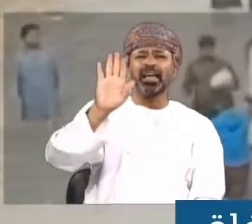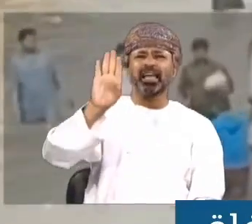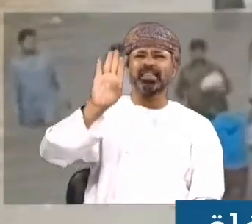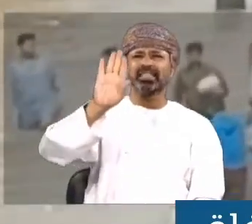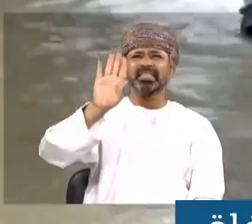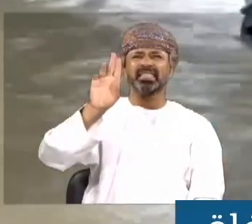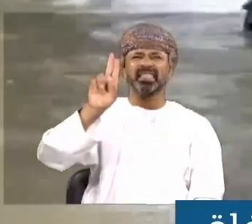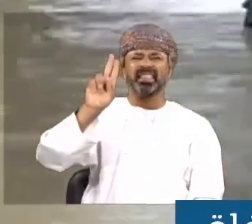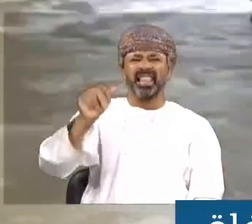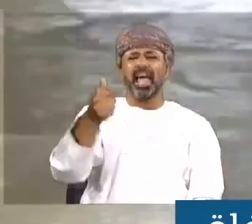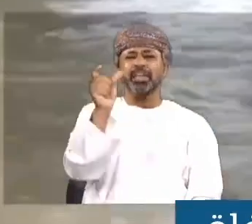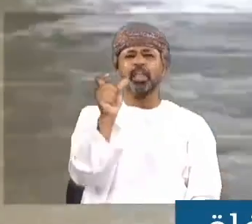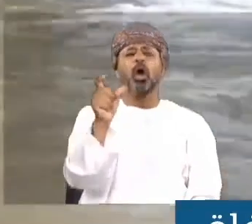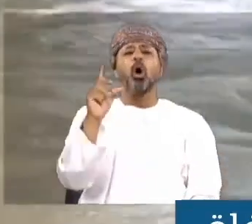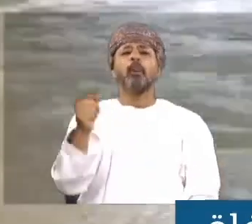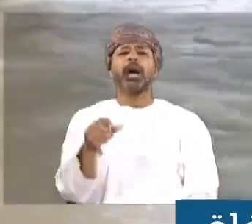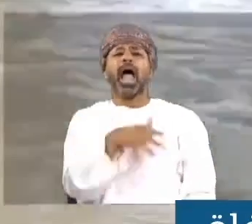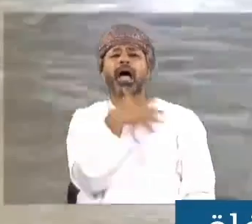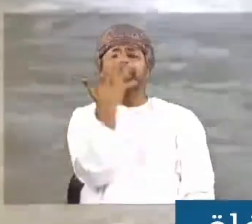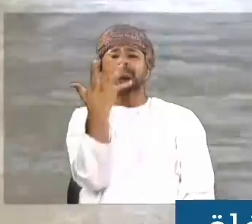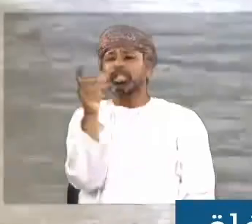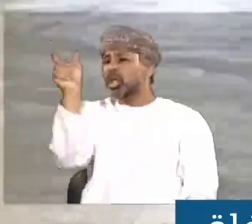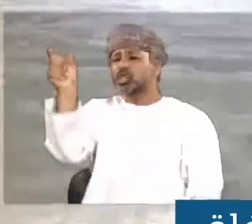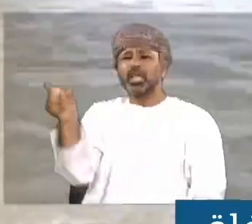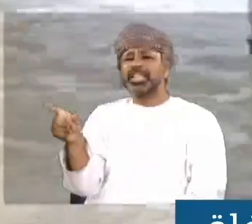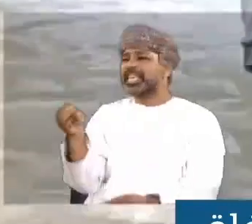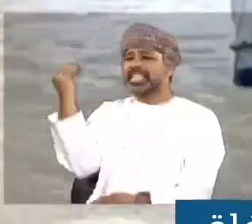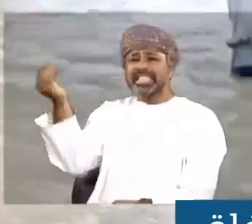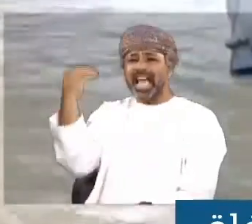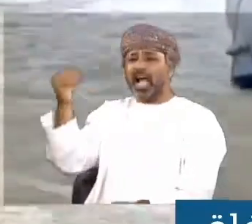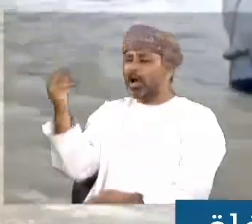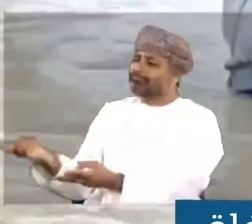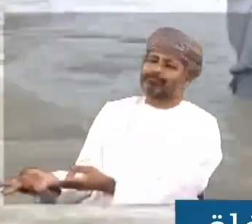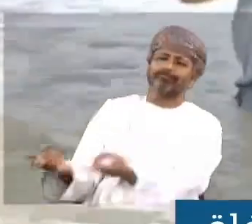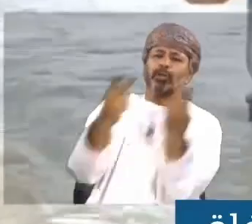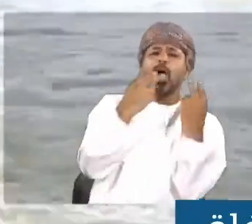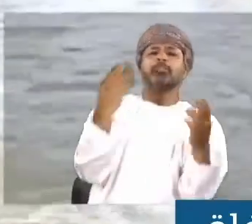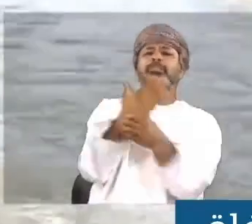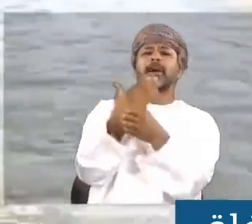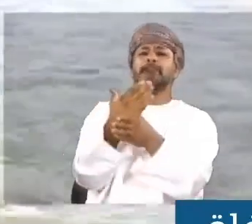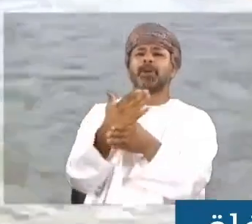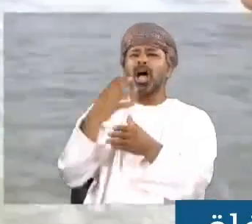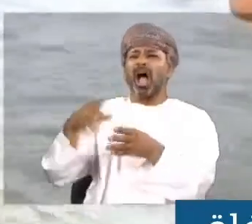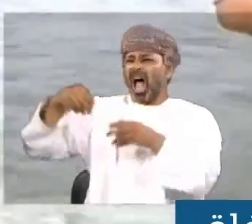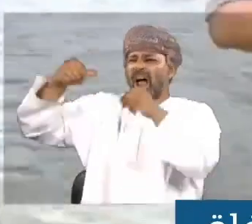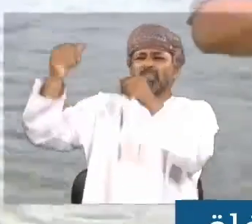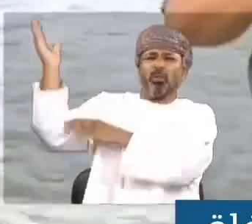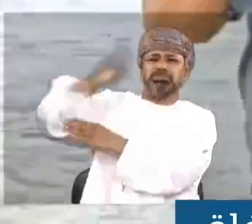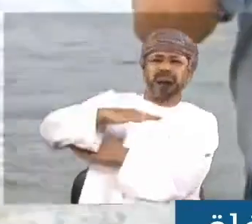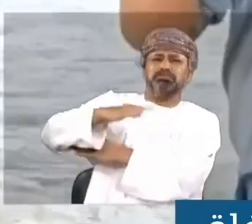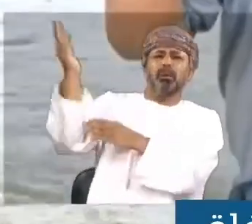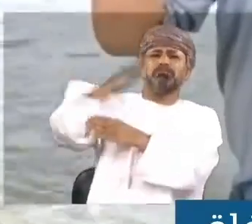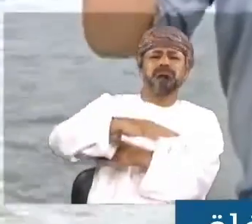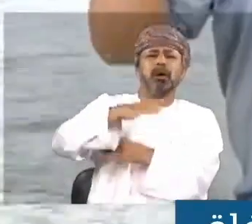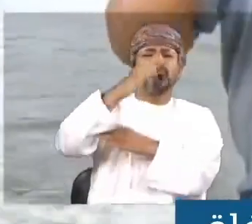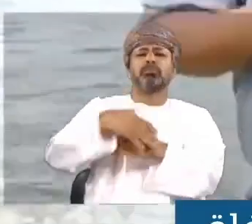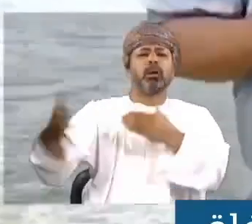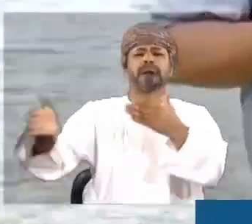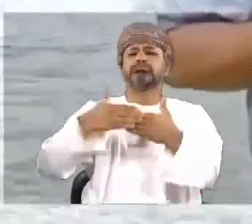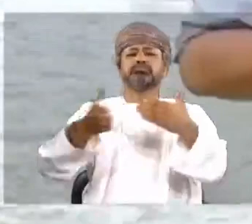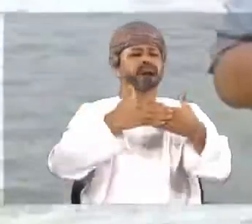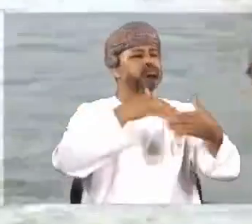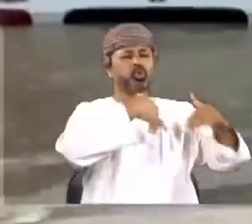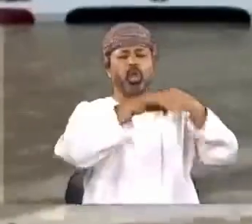إجلاء نحو 500 سائح في سوات بسبب الانهيارات الأرضية التي أغلقت